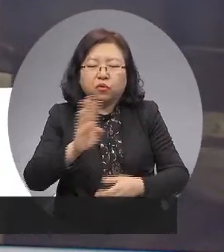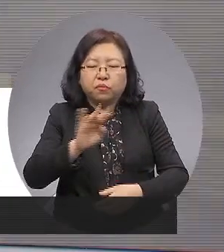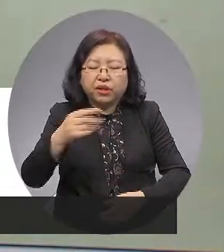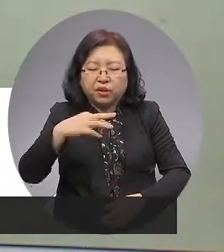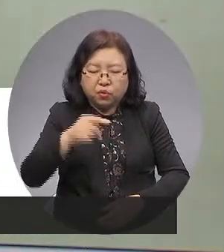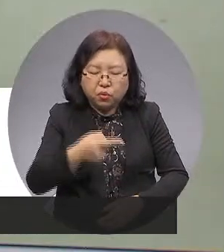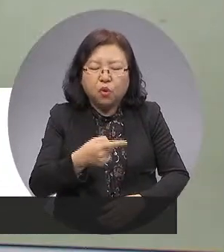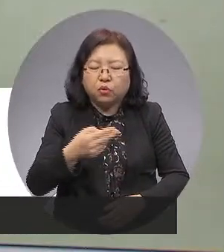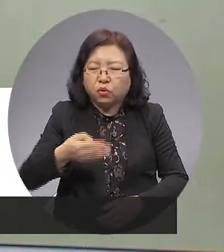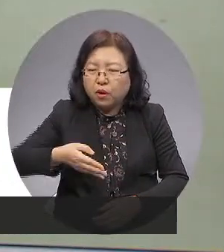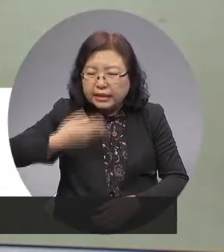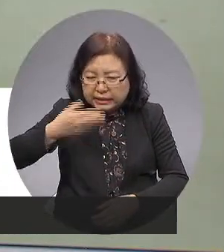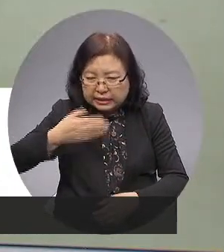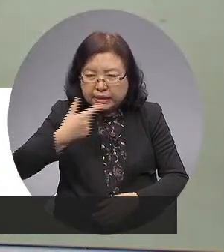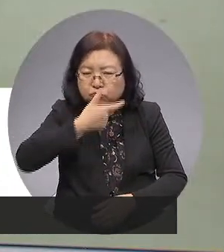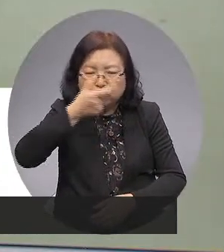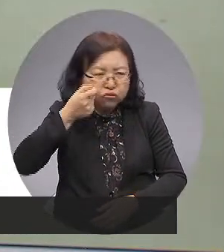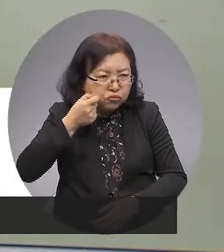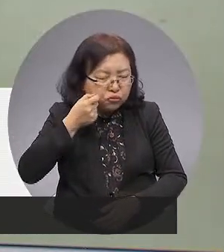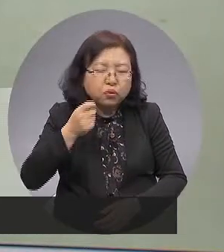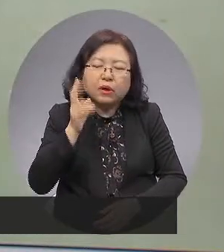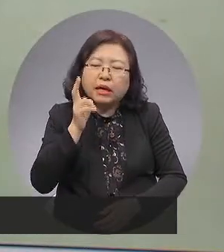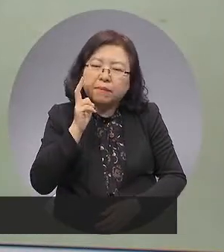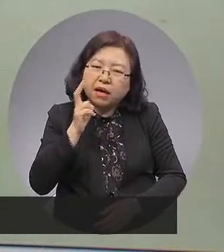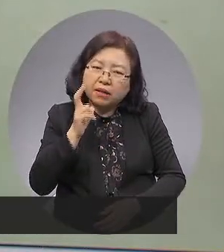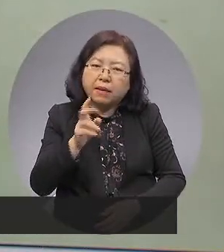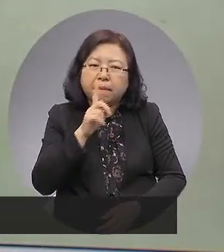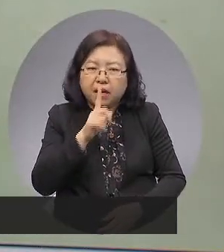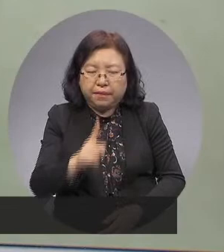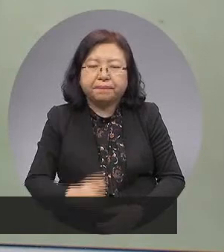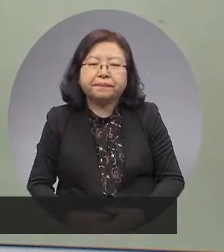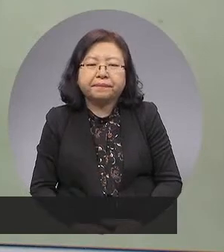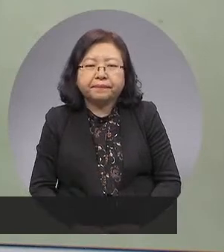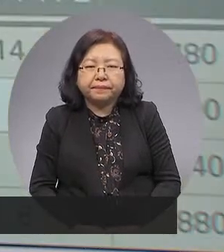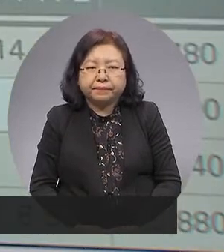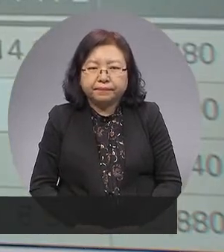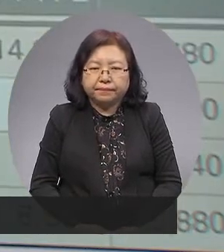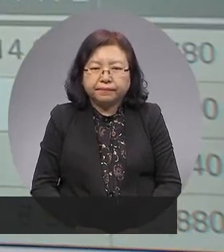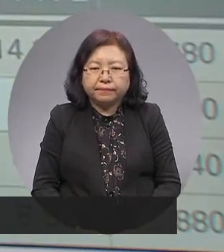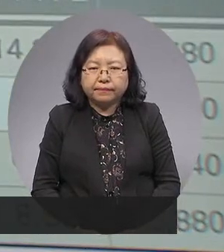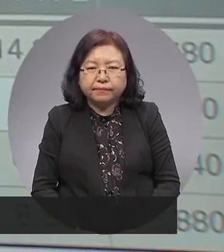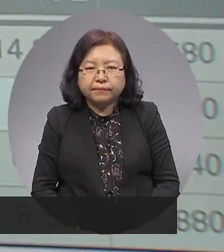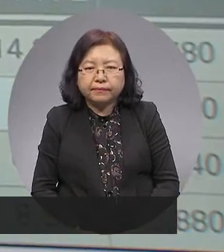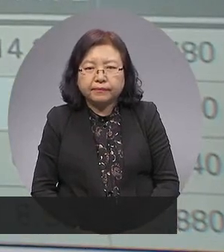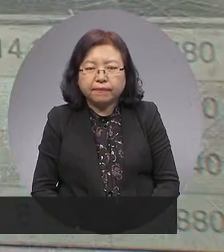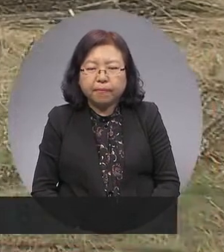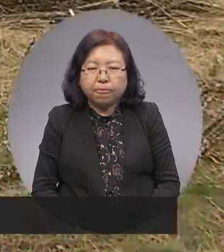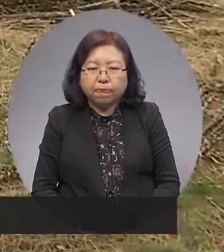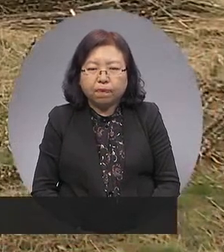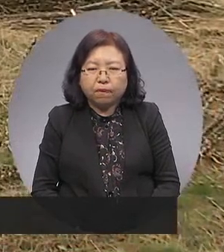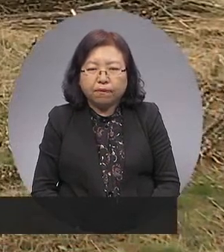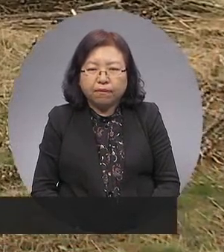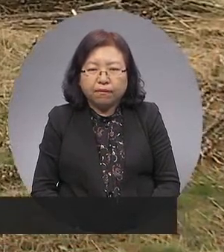사태가 빚어질 거라는 전망이 나오고 있습니다. 허지희 기자가 보도합니다.